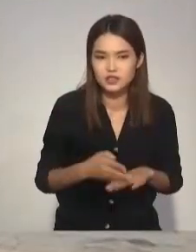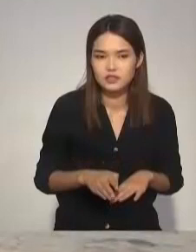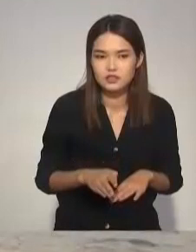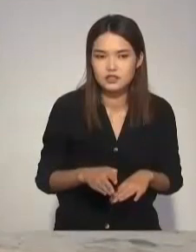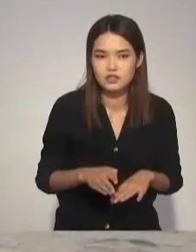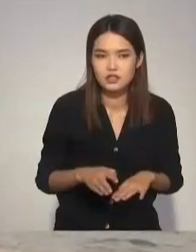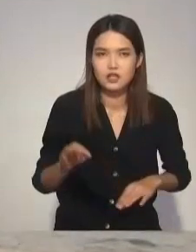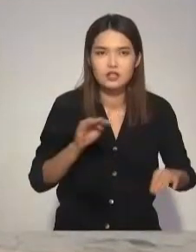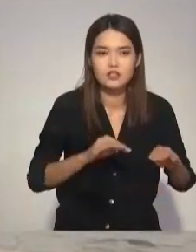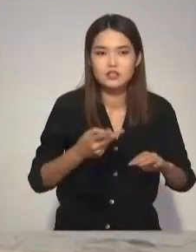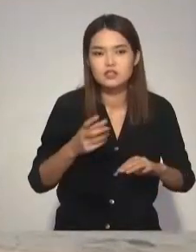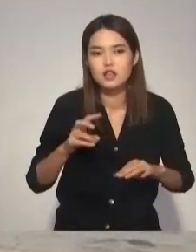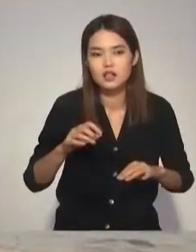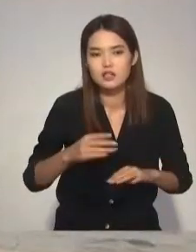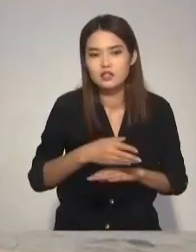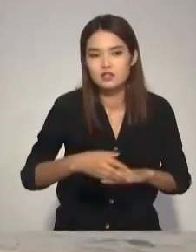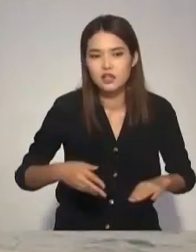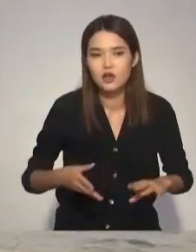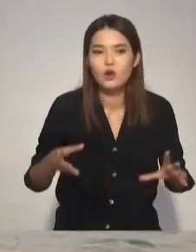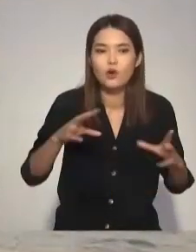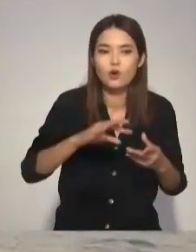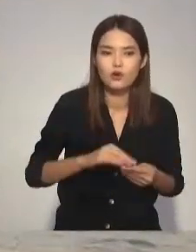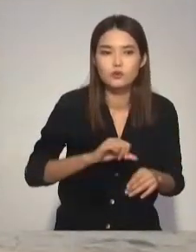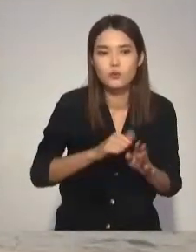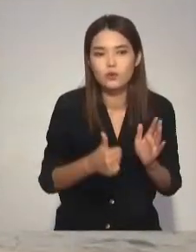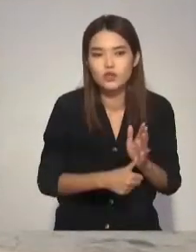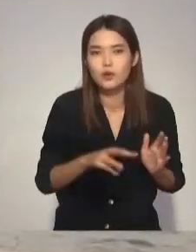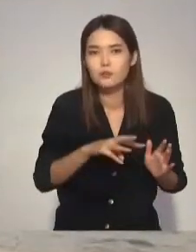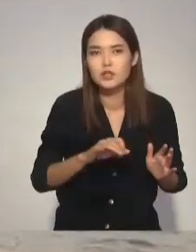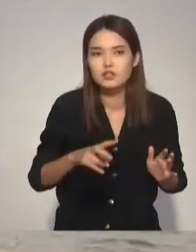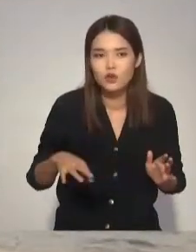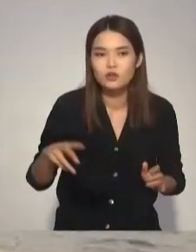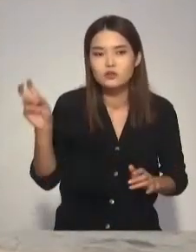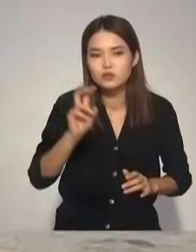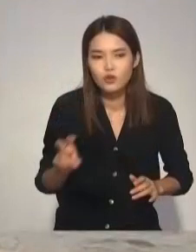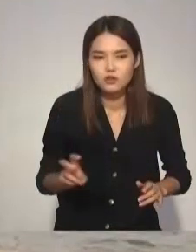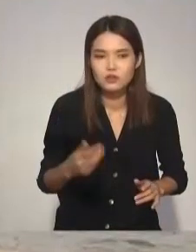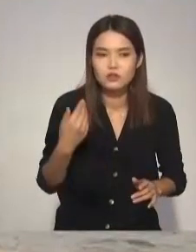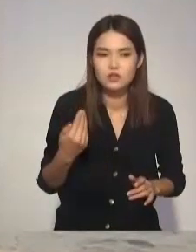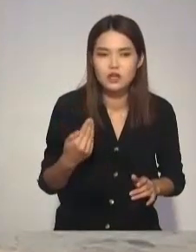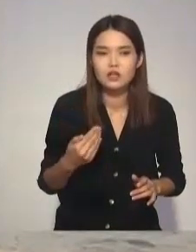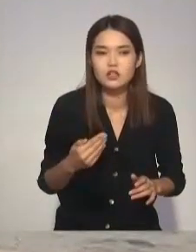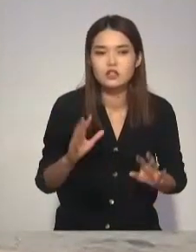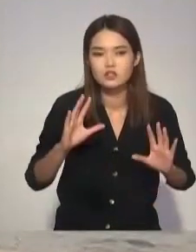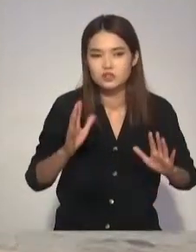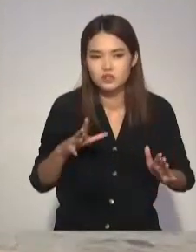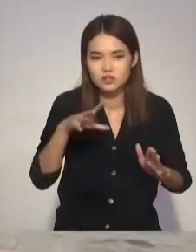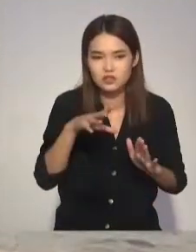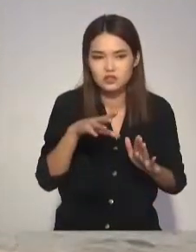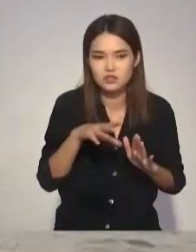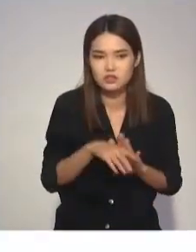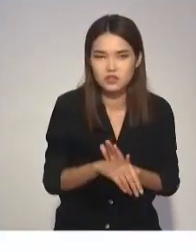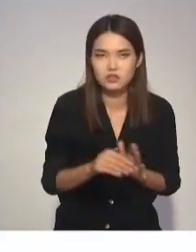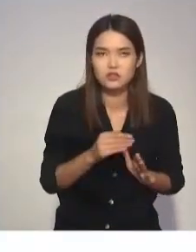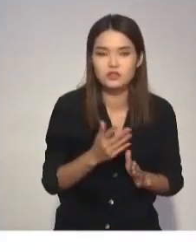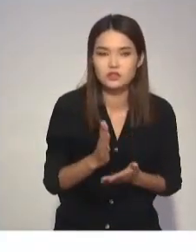кезең салық жағынан қосымша 16 миллион долларға дейін өңірге салық жағынан